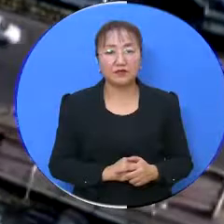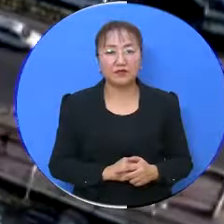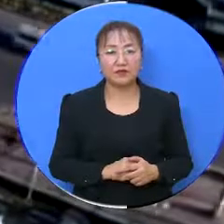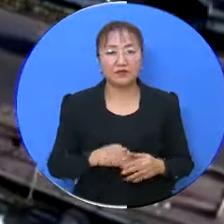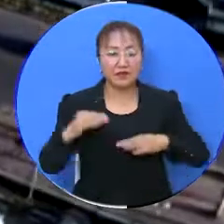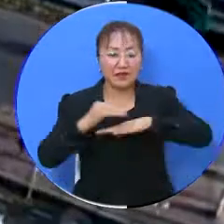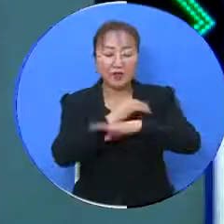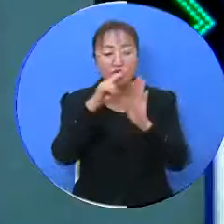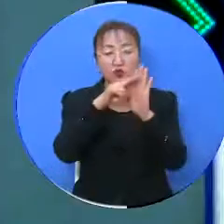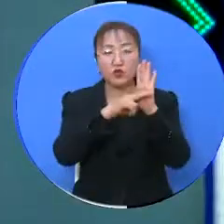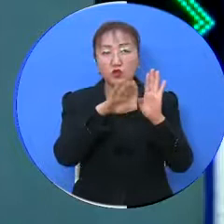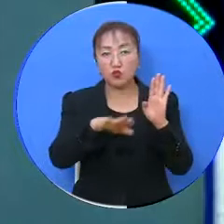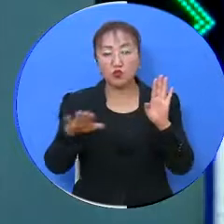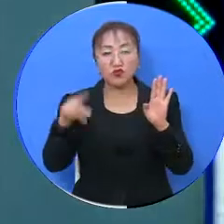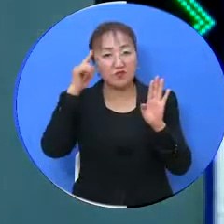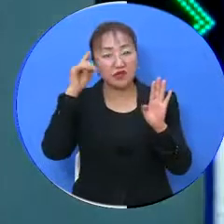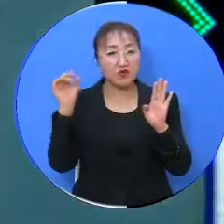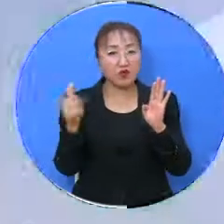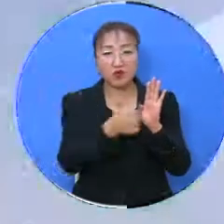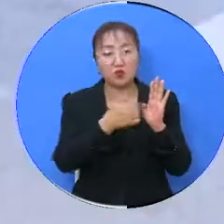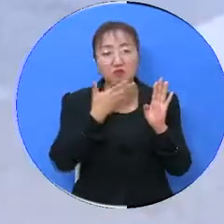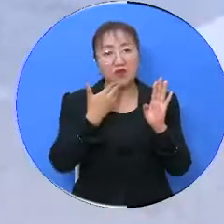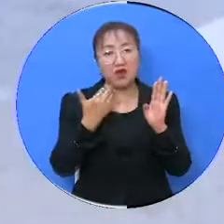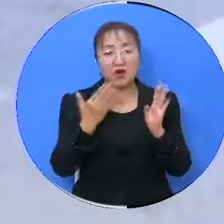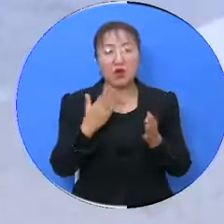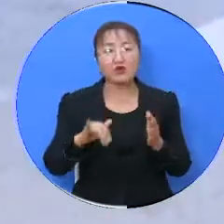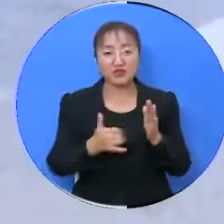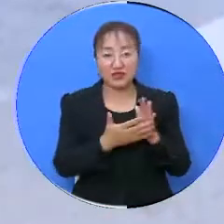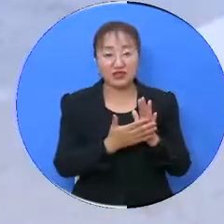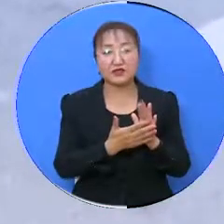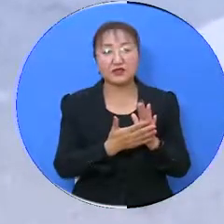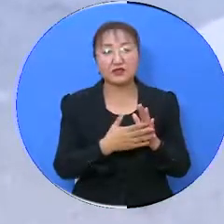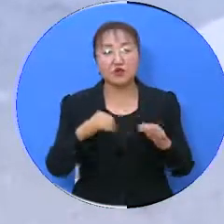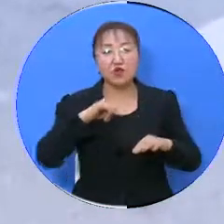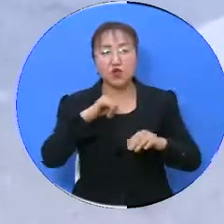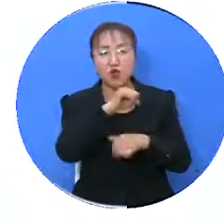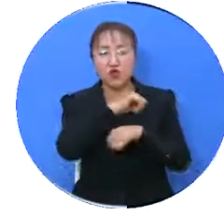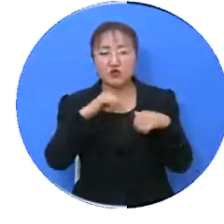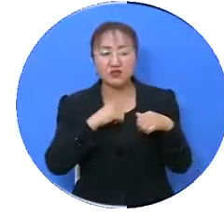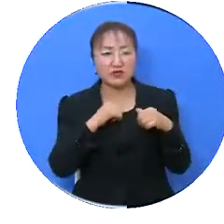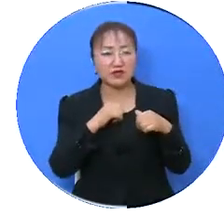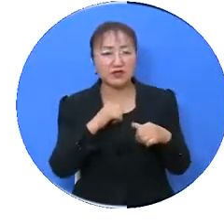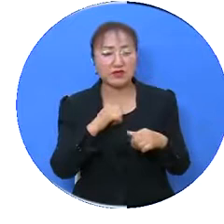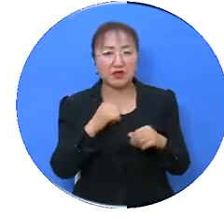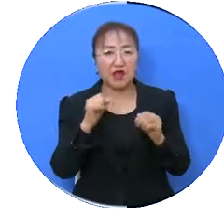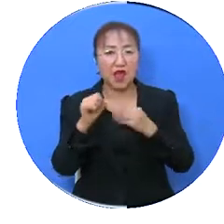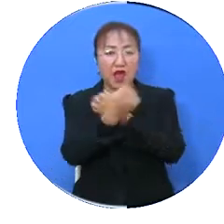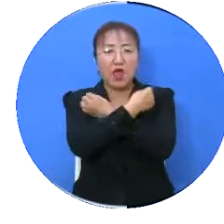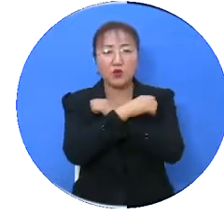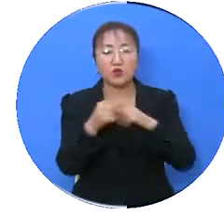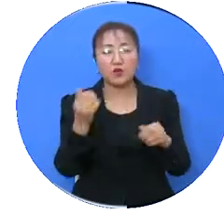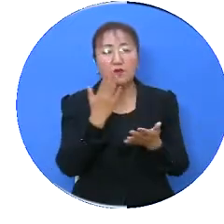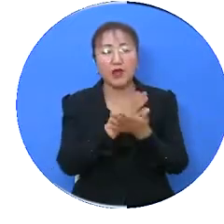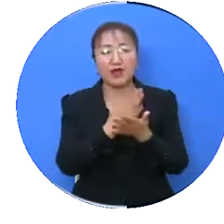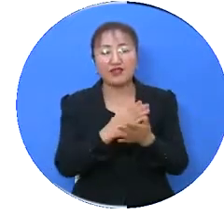Замын хөдөлгөөний дүрмийг хүмүүс өдөр тутмын амьдралдаа мөрдөж хөвших ёстой ба энэ нь өөрсдийн аюулгүй байдлыг хангадаг гэдгийг хүмүүс тэр